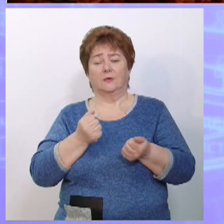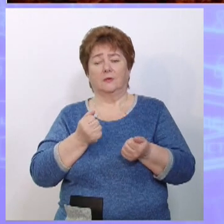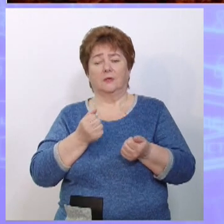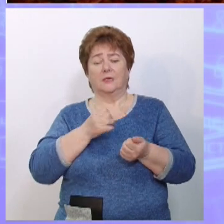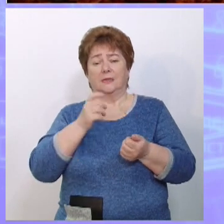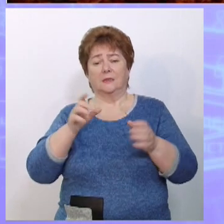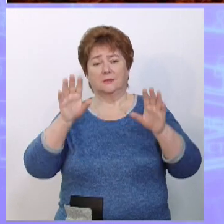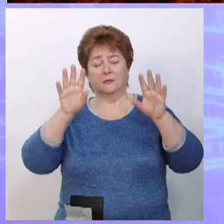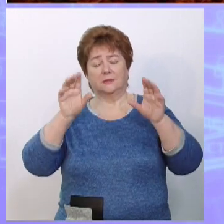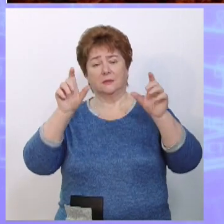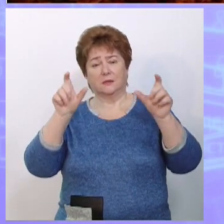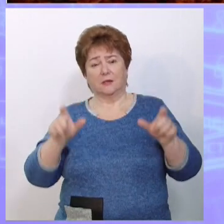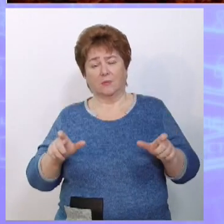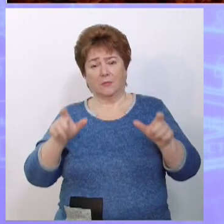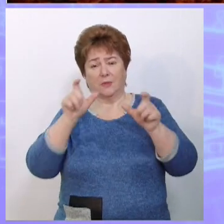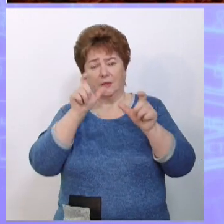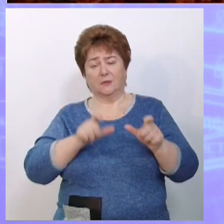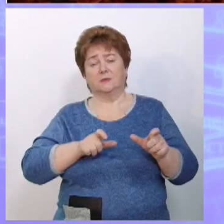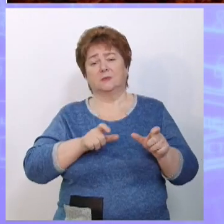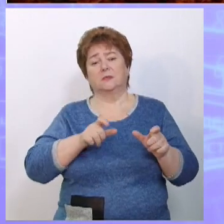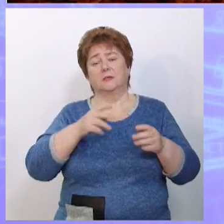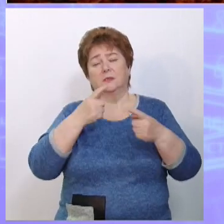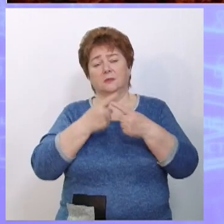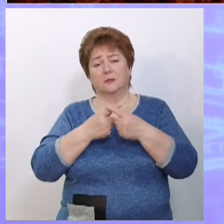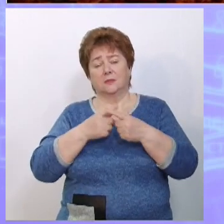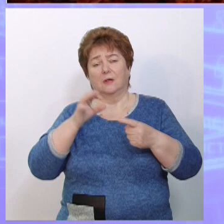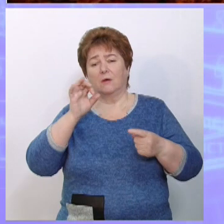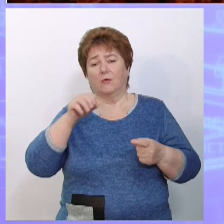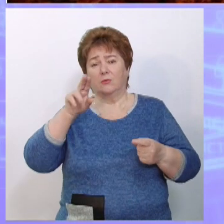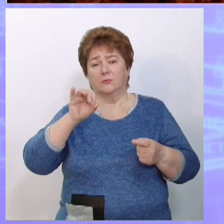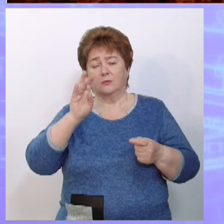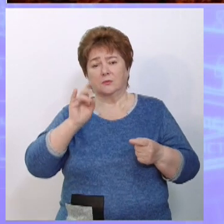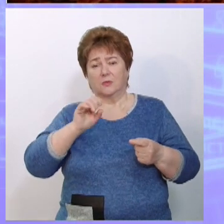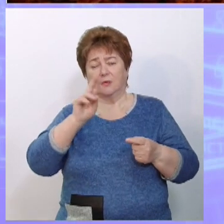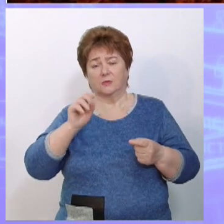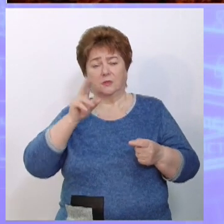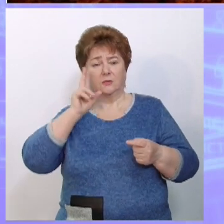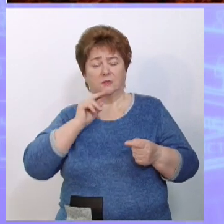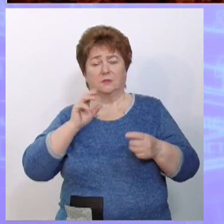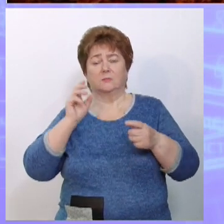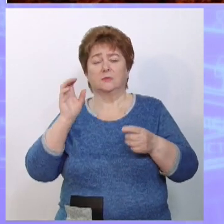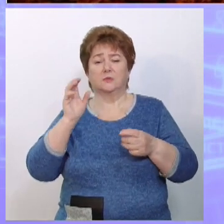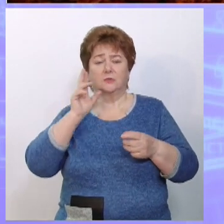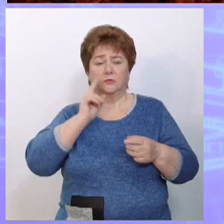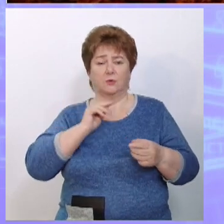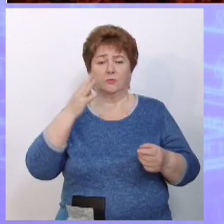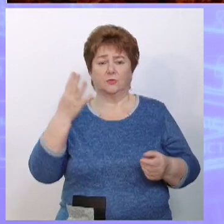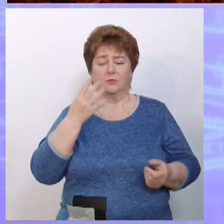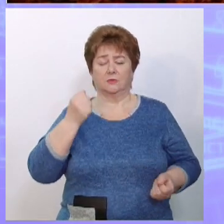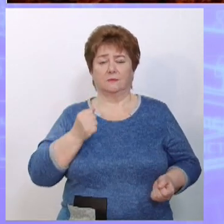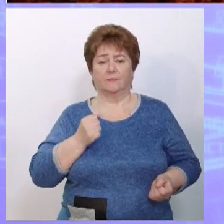из таблицы сложения однозначных чисел с числом 4.